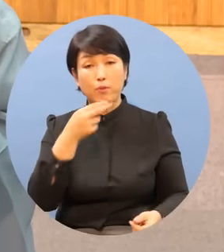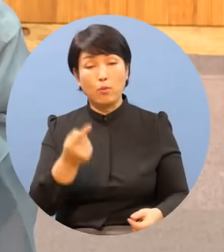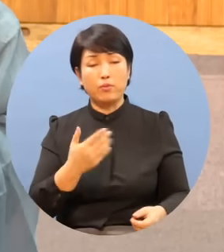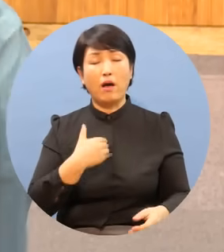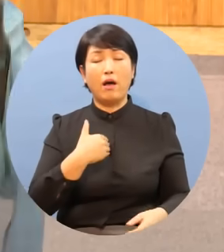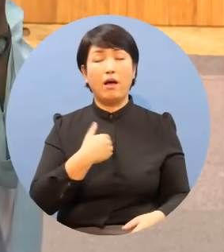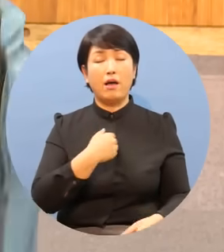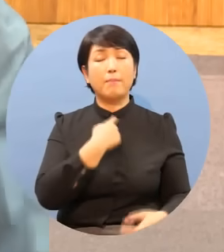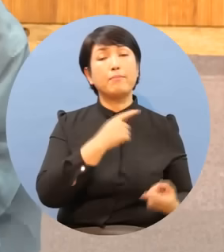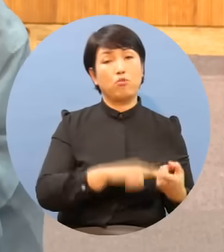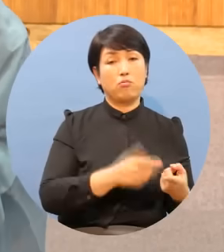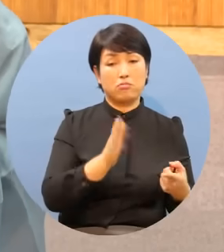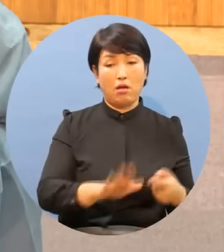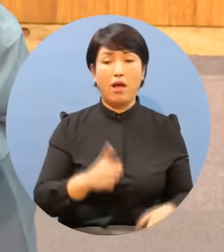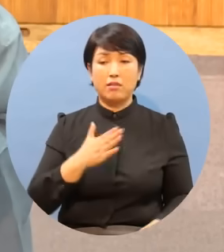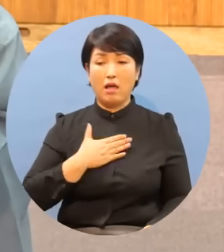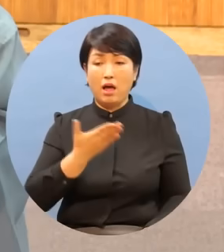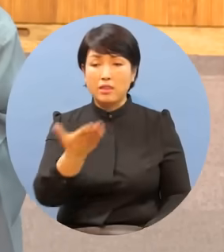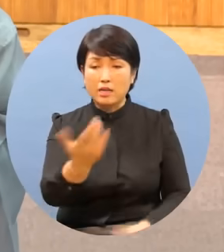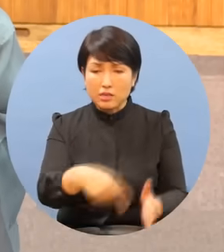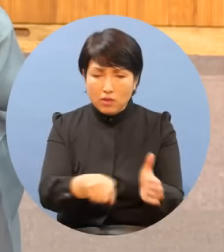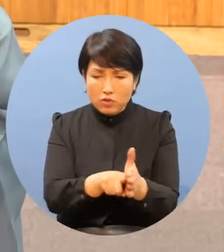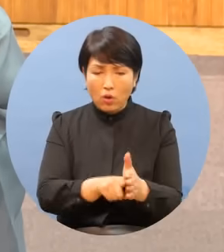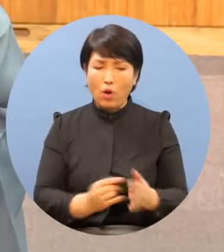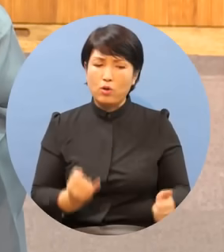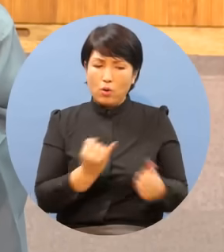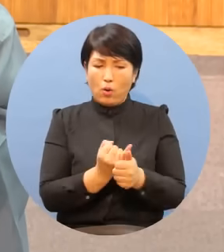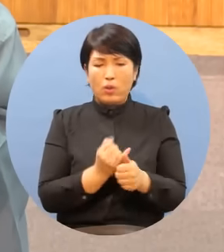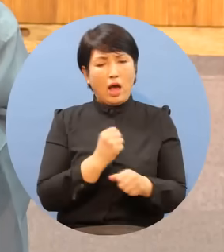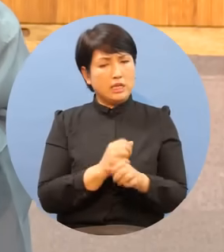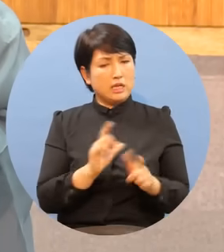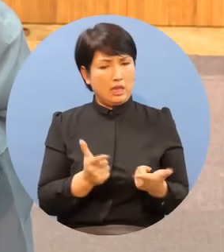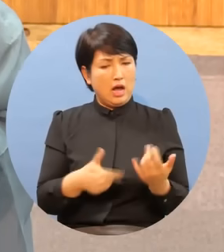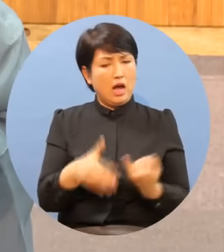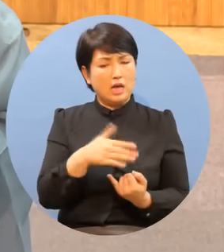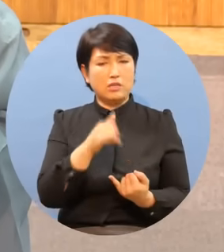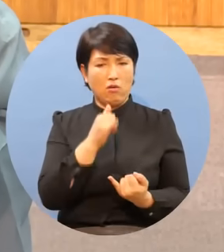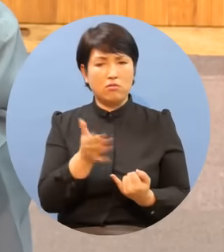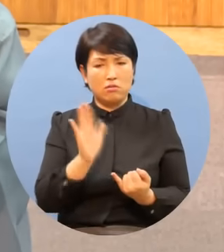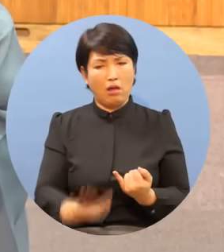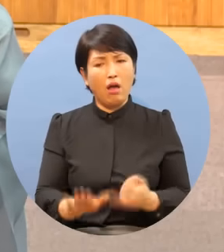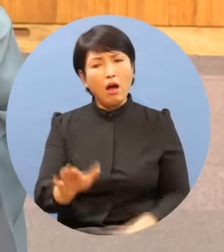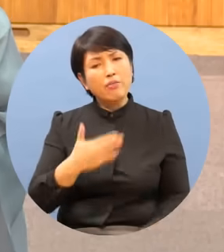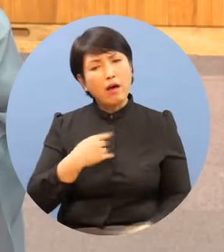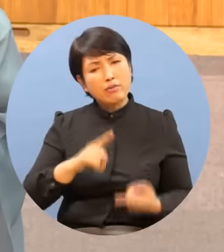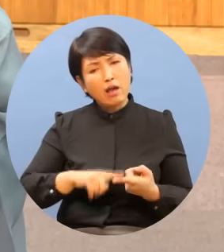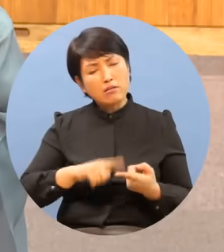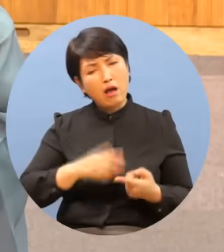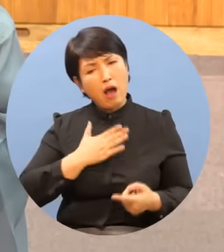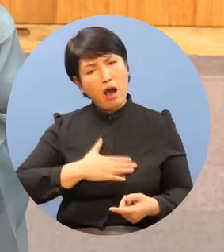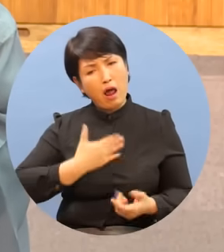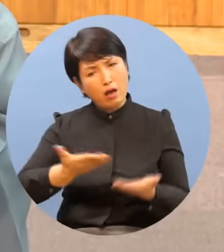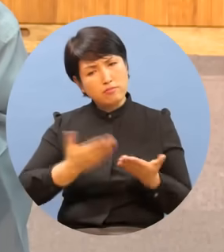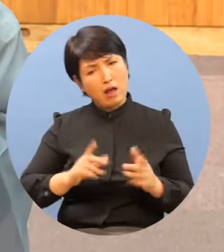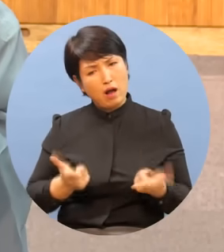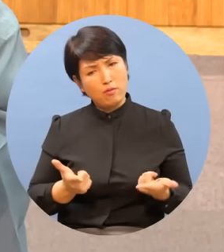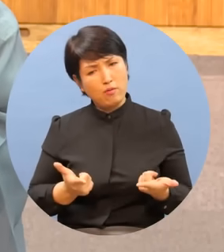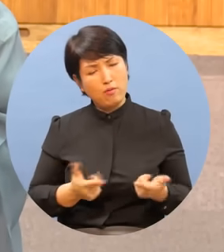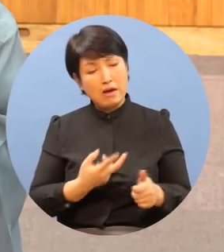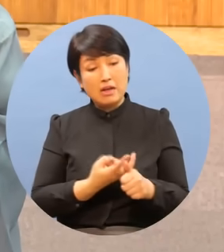텐데, 나는 당신들을 위해서 결혼도 안 하고 했는데 그걸 못 알아주고